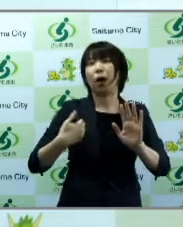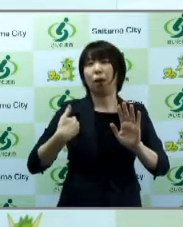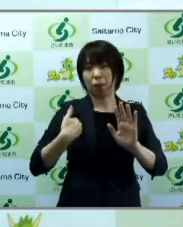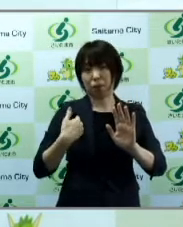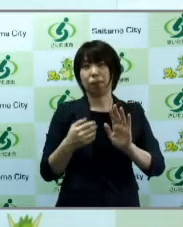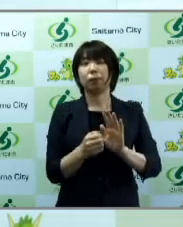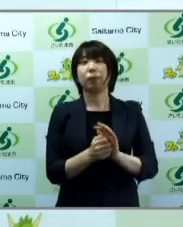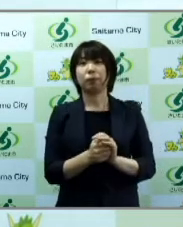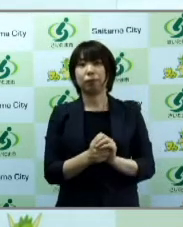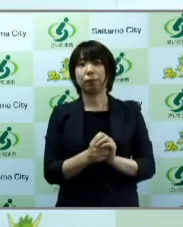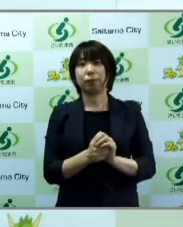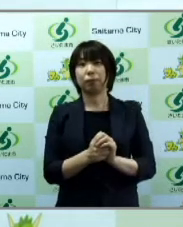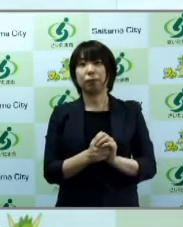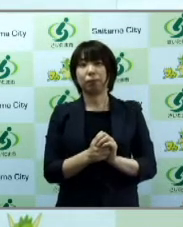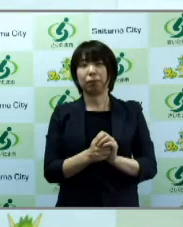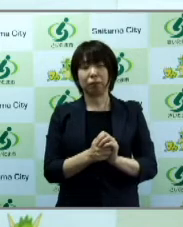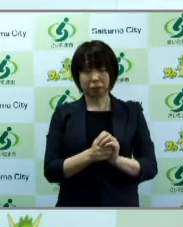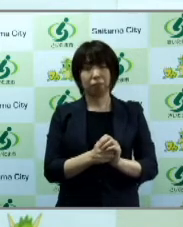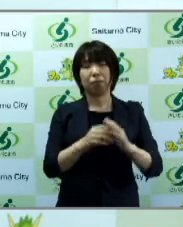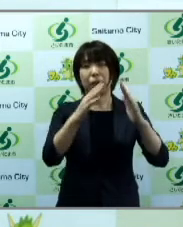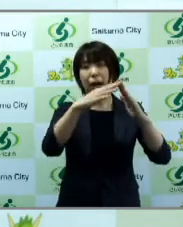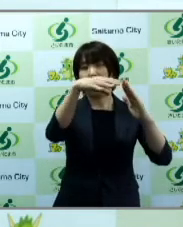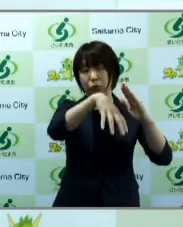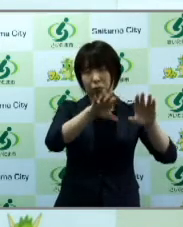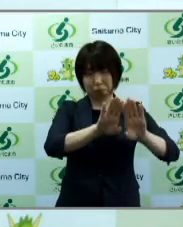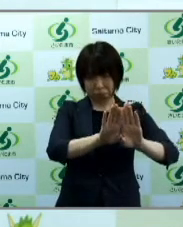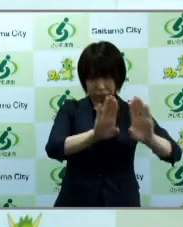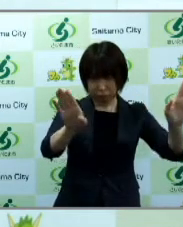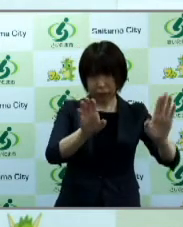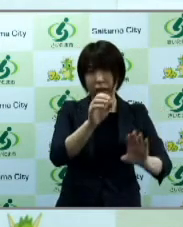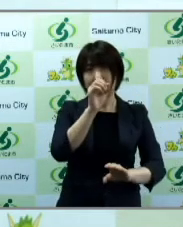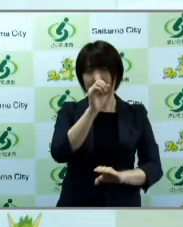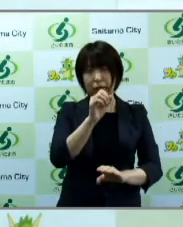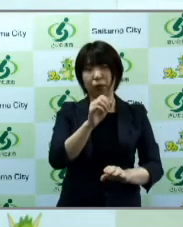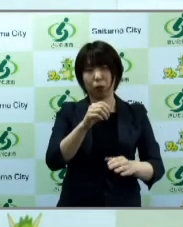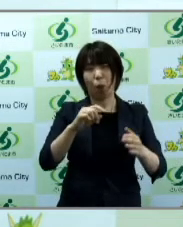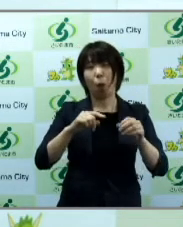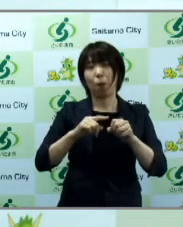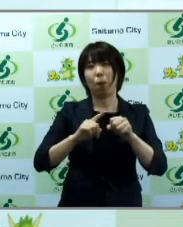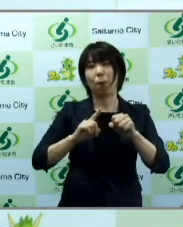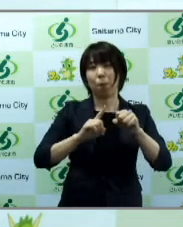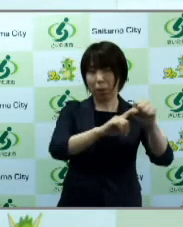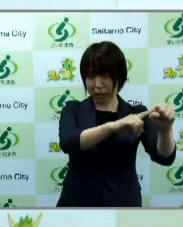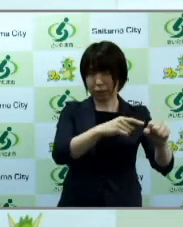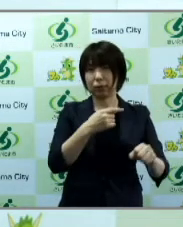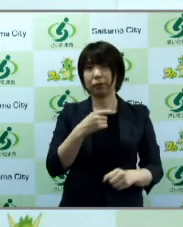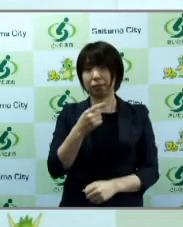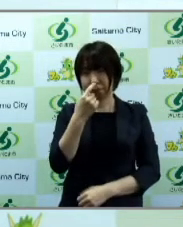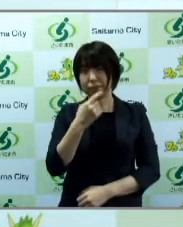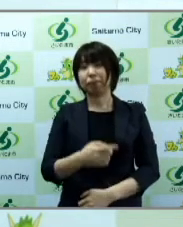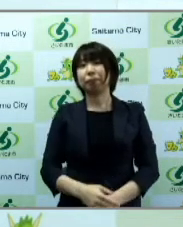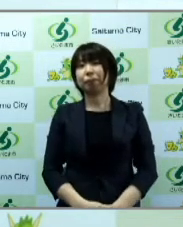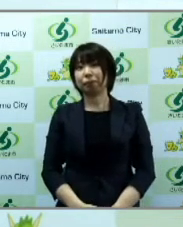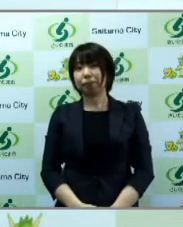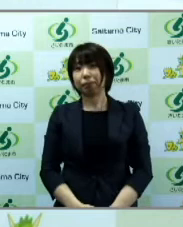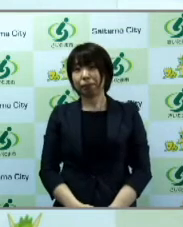をできればというふうに思っております。 ありがとうございます。他ありますか。